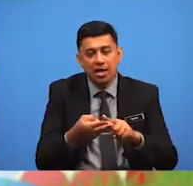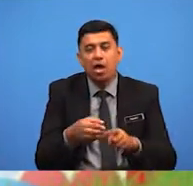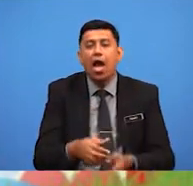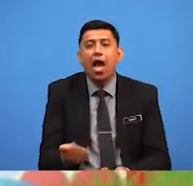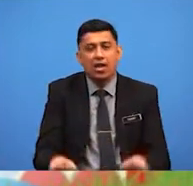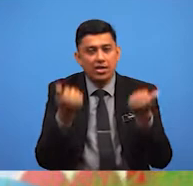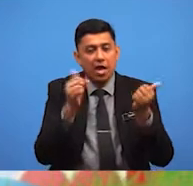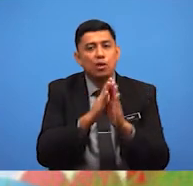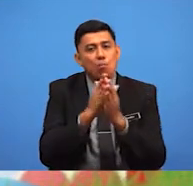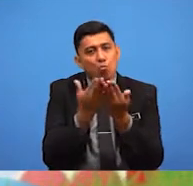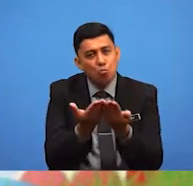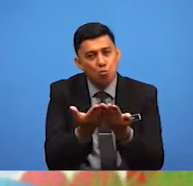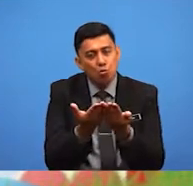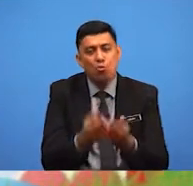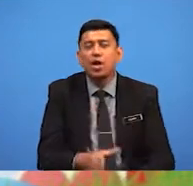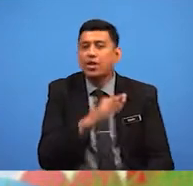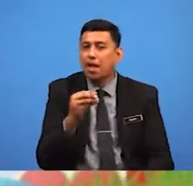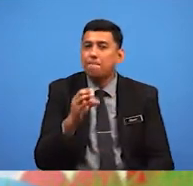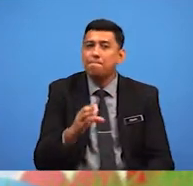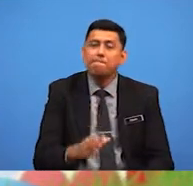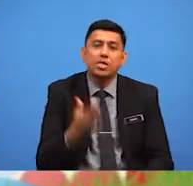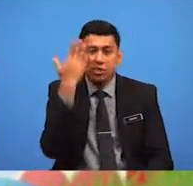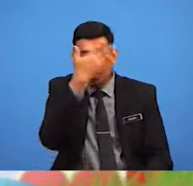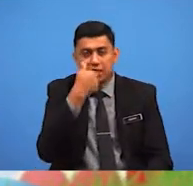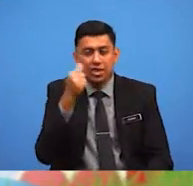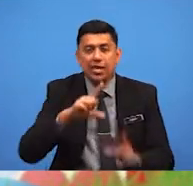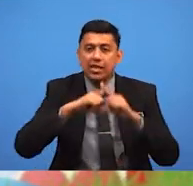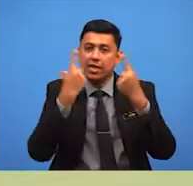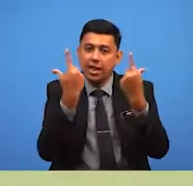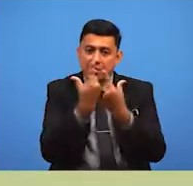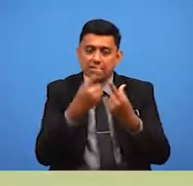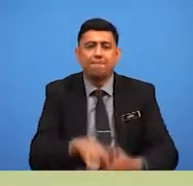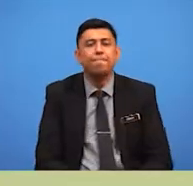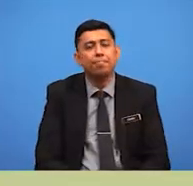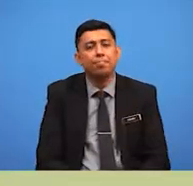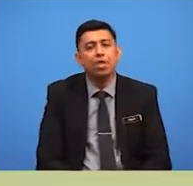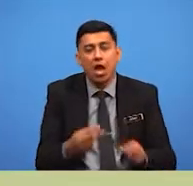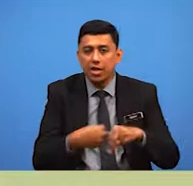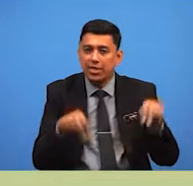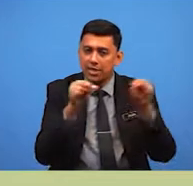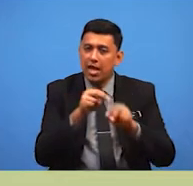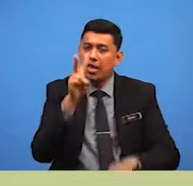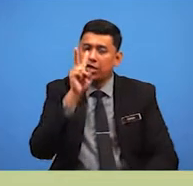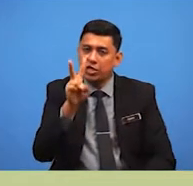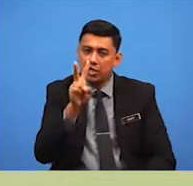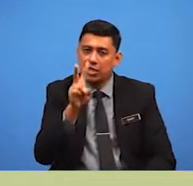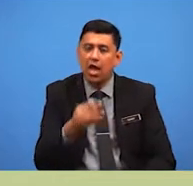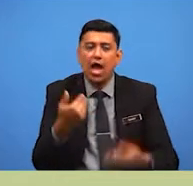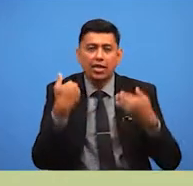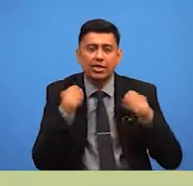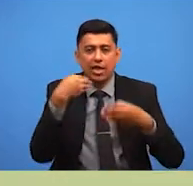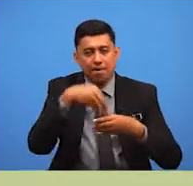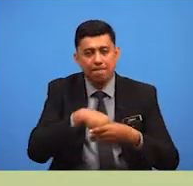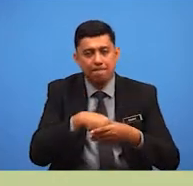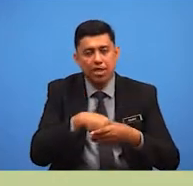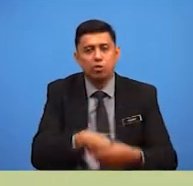ataupun menceriakan kelas. Nilai kedua yang terkandung dalam pantun